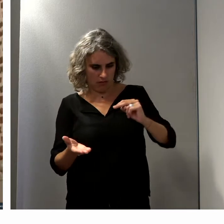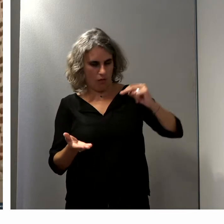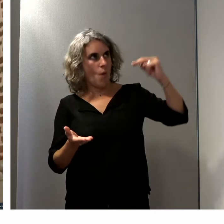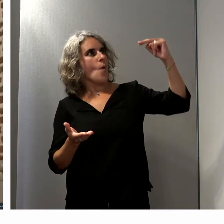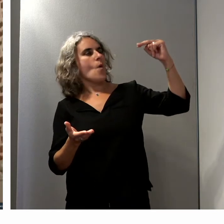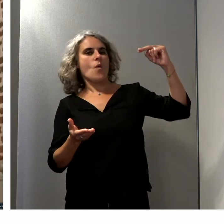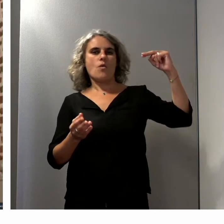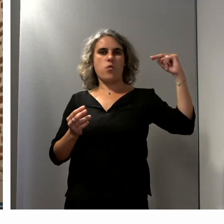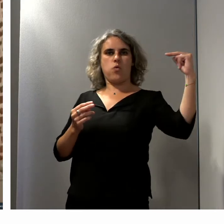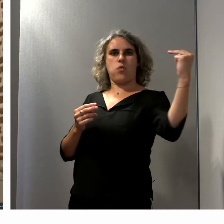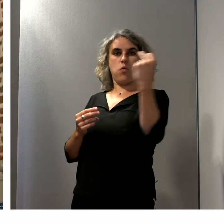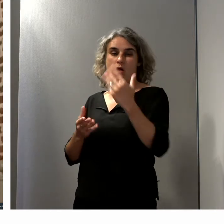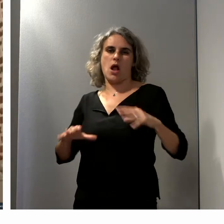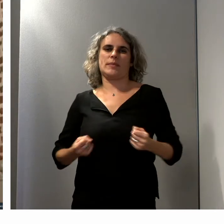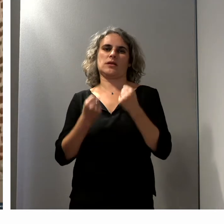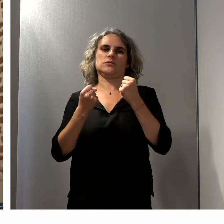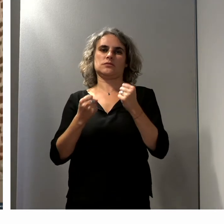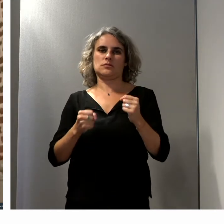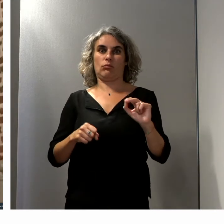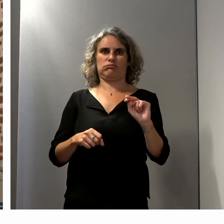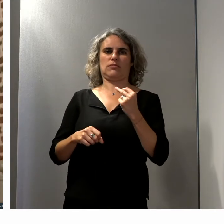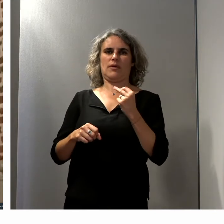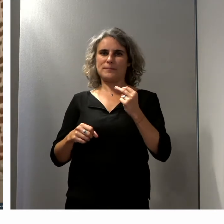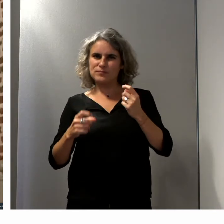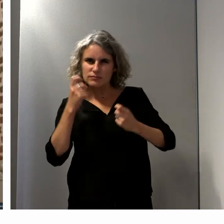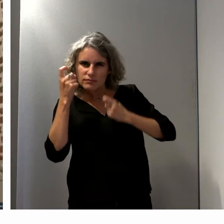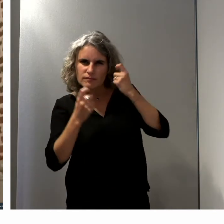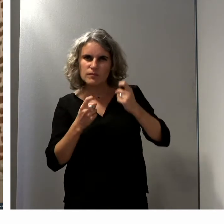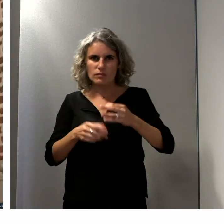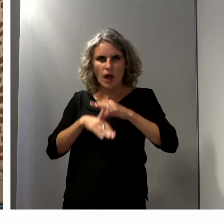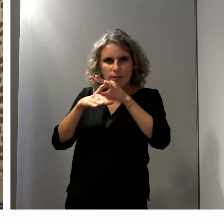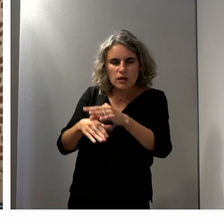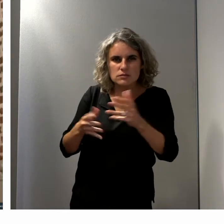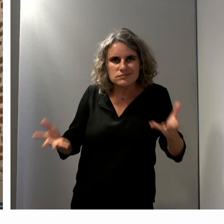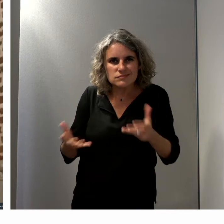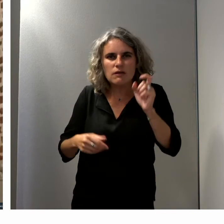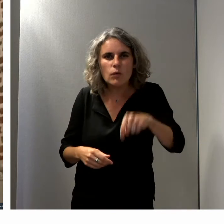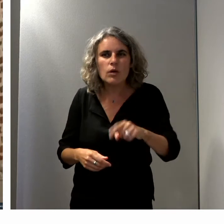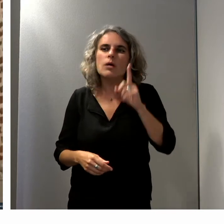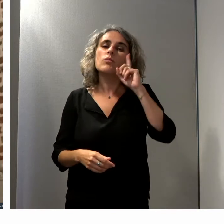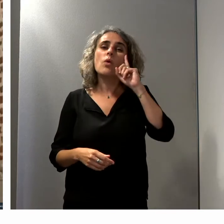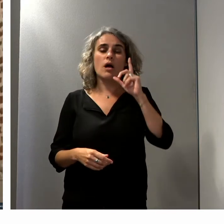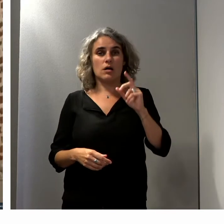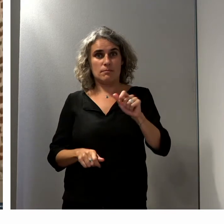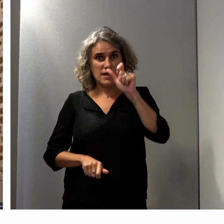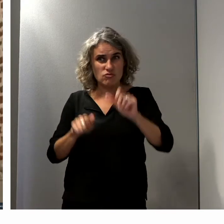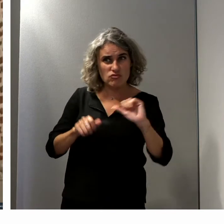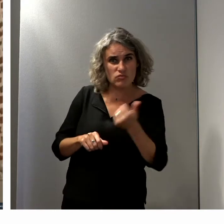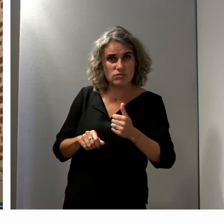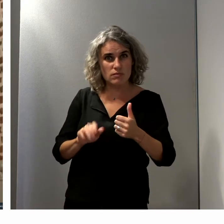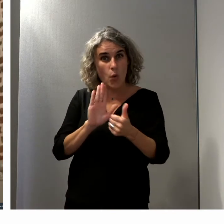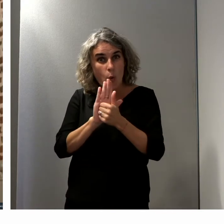expérience, ça aussi c'est une compétence et ça demande à être encadré, accompagné, soutenu, etc., pour que les personnes puissent vraiment jouer leur